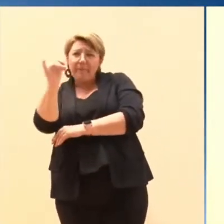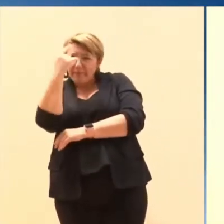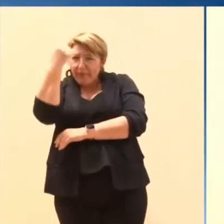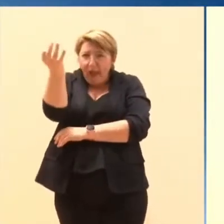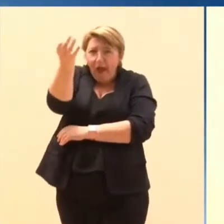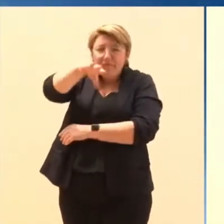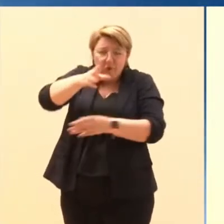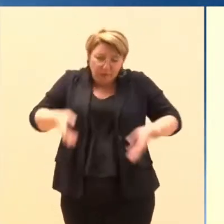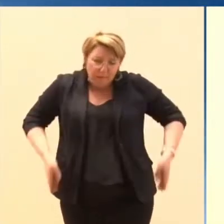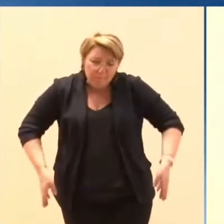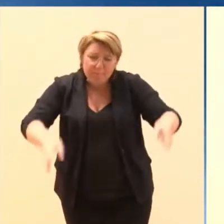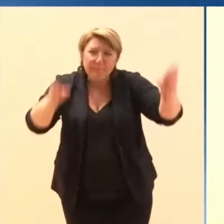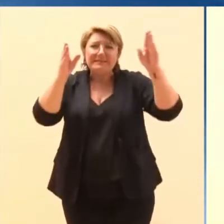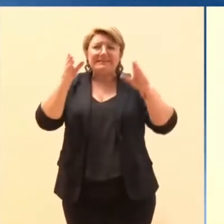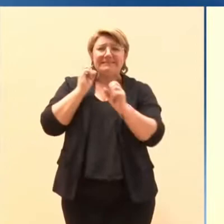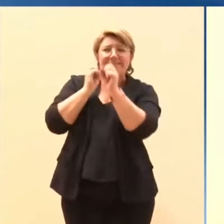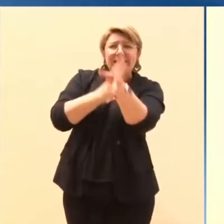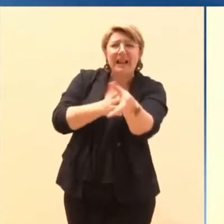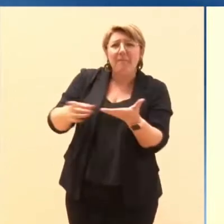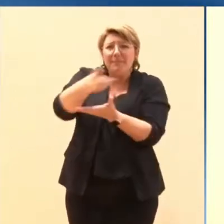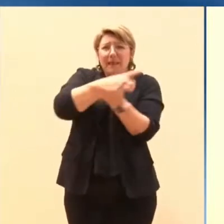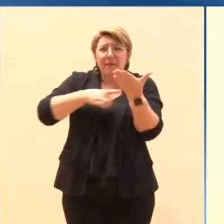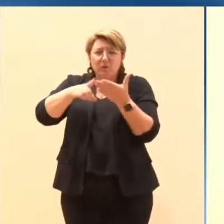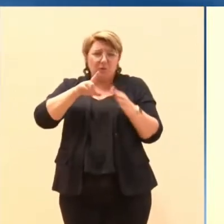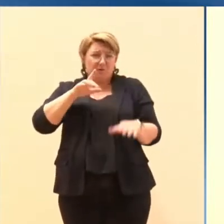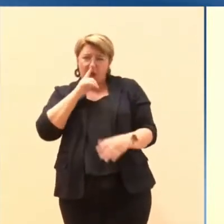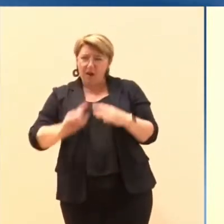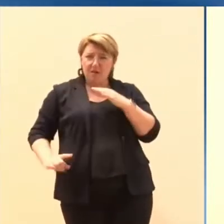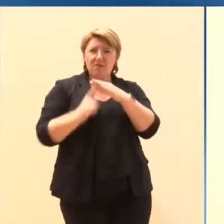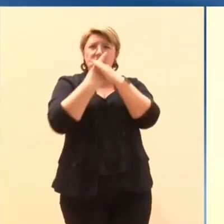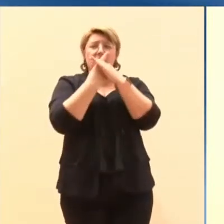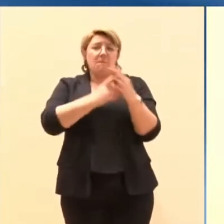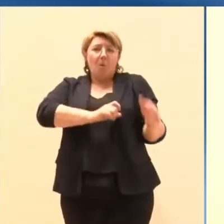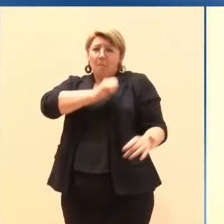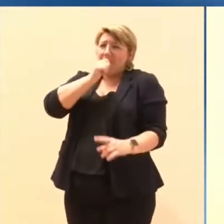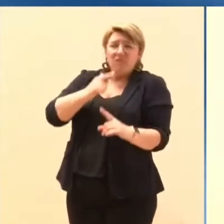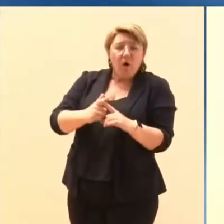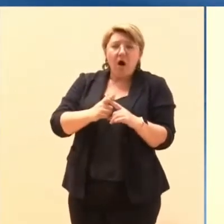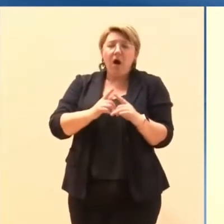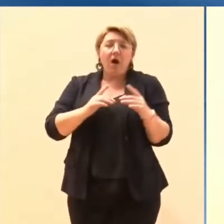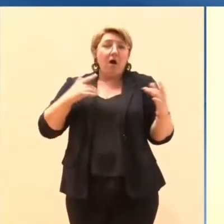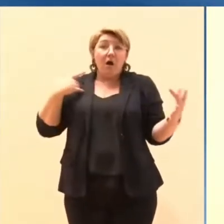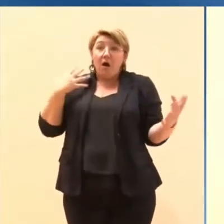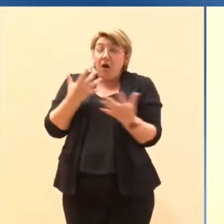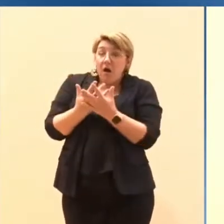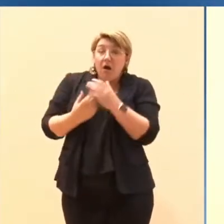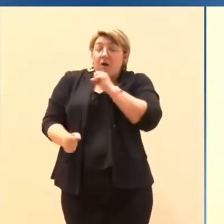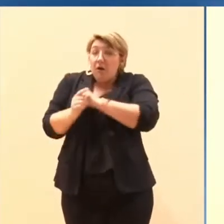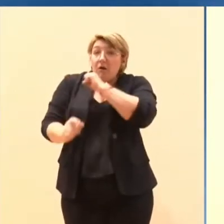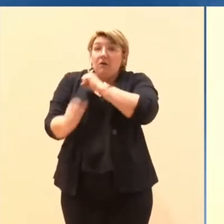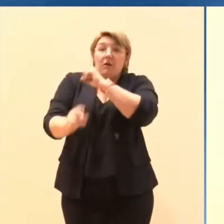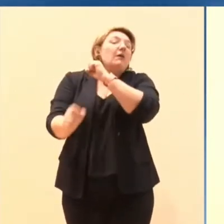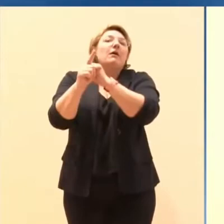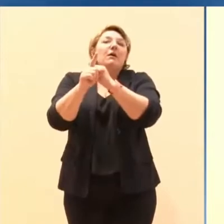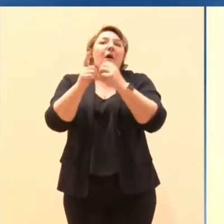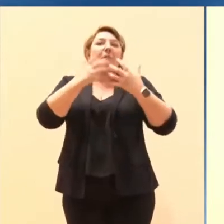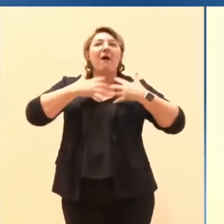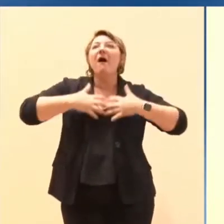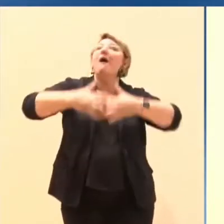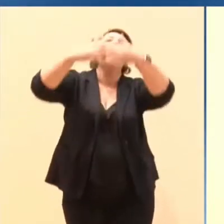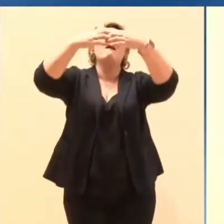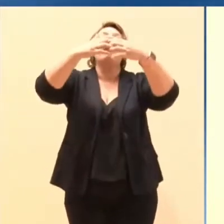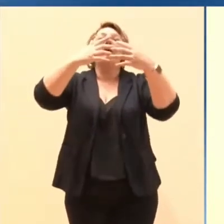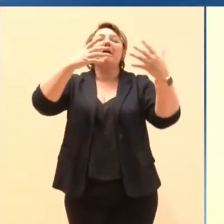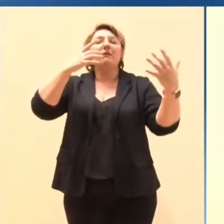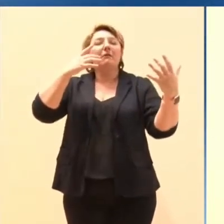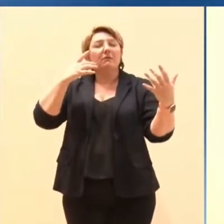premières pistes cyclables départementales. Il faut renouer avec cet élan afin de faire reculer l'indifférence